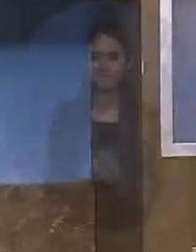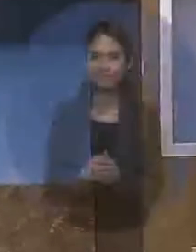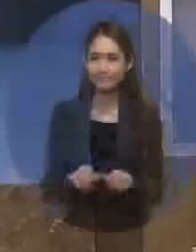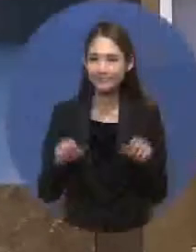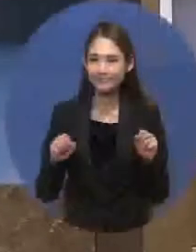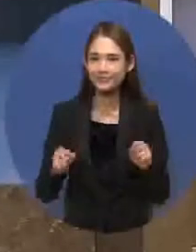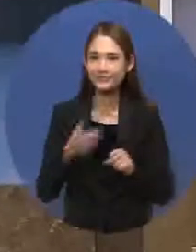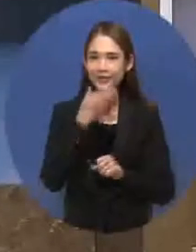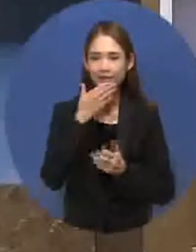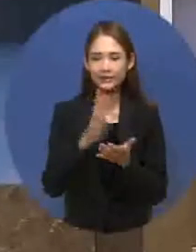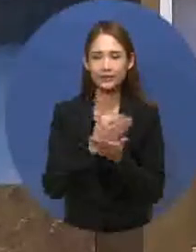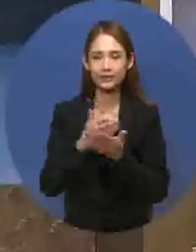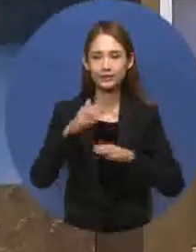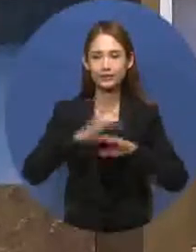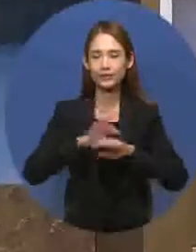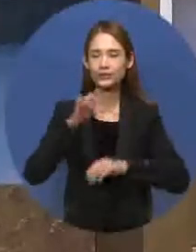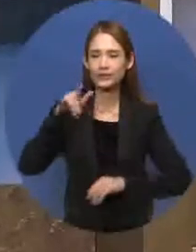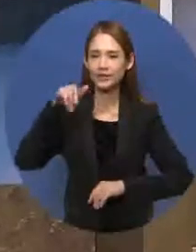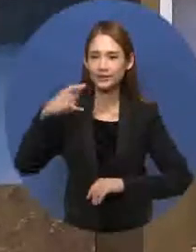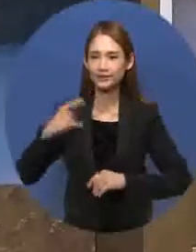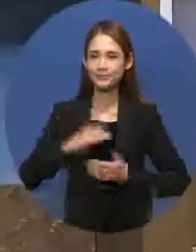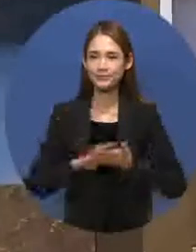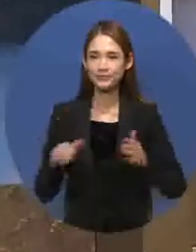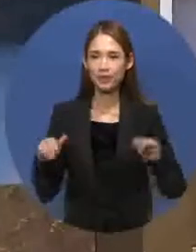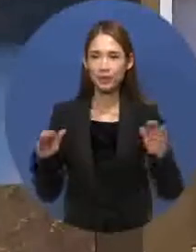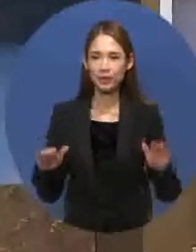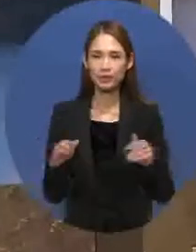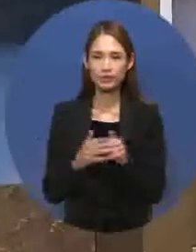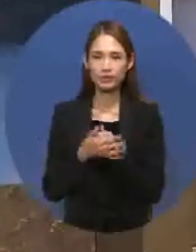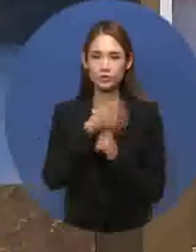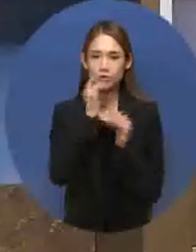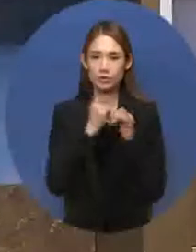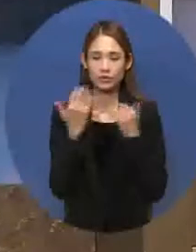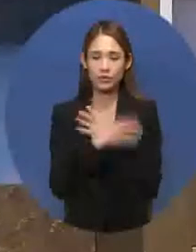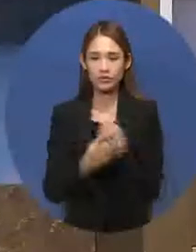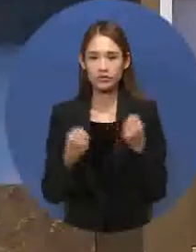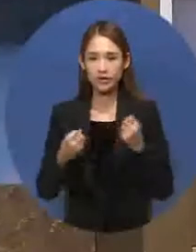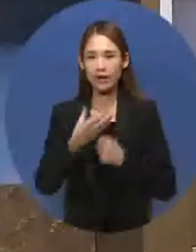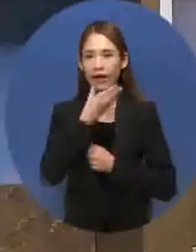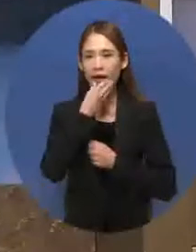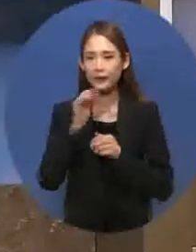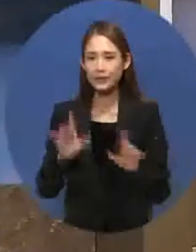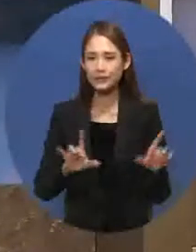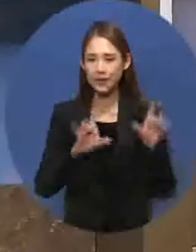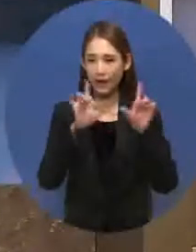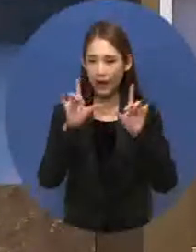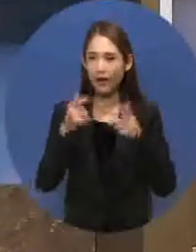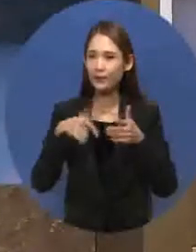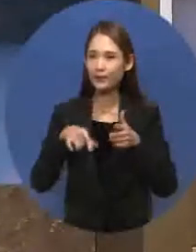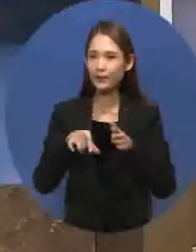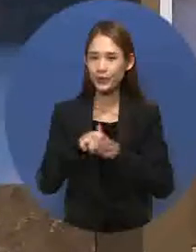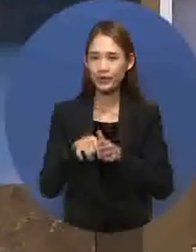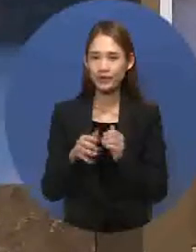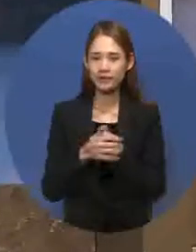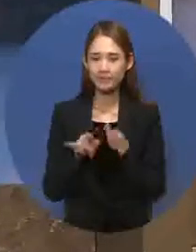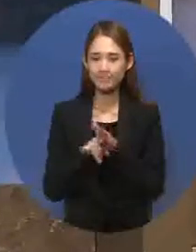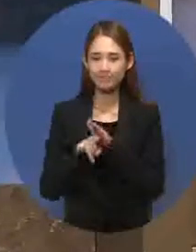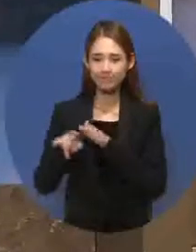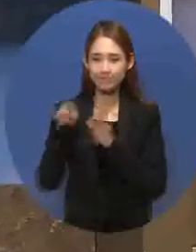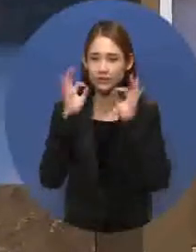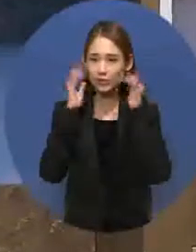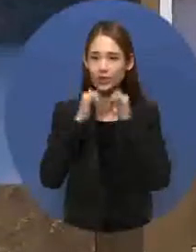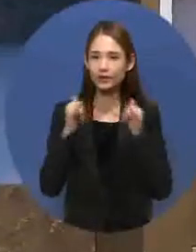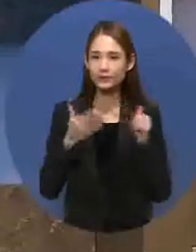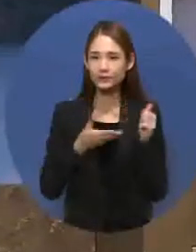안녕하세요. 행복나눔지킴이의 손자희입니다. 오늘은 노인이 건강하고 행복한 삶을 살아갈 수 있도록 앞장서서 노력하는